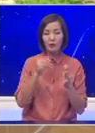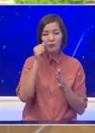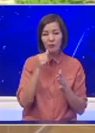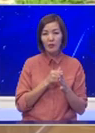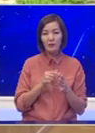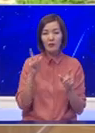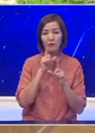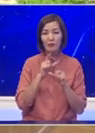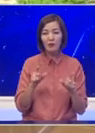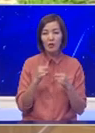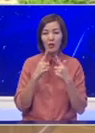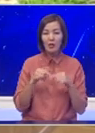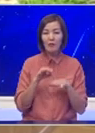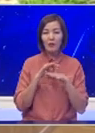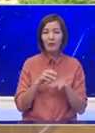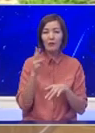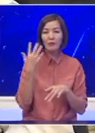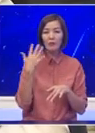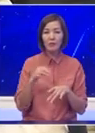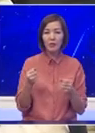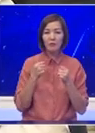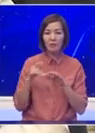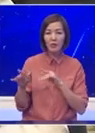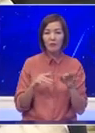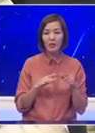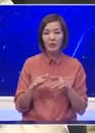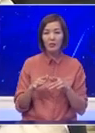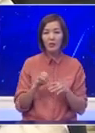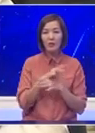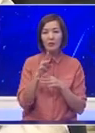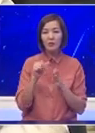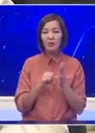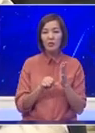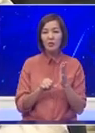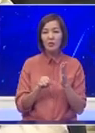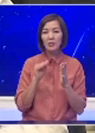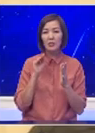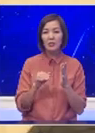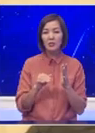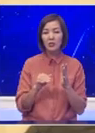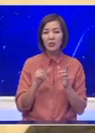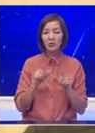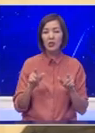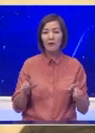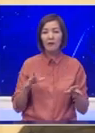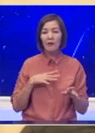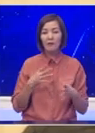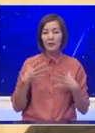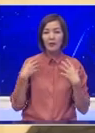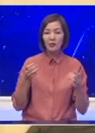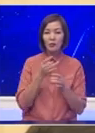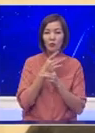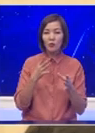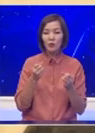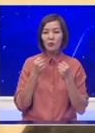данное учреждение организовало и провело 250 спортивных мероприятий с охватом 60 тысяч человек. Количество занимающихся физической культуры